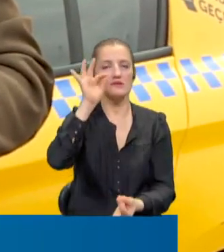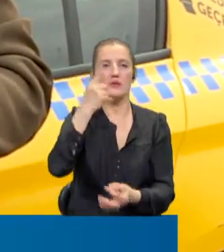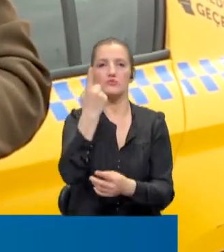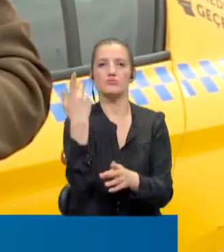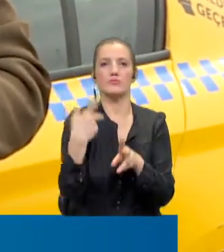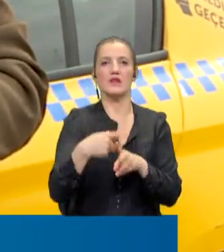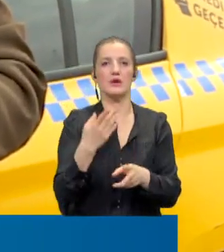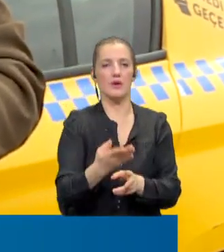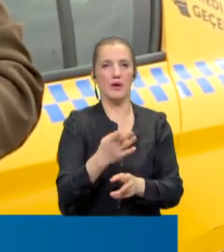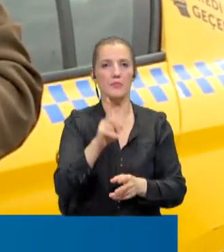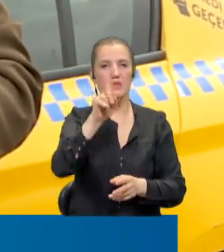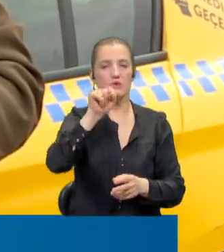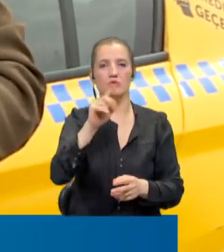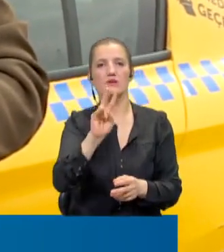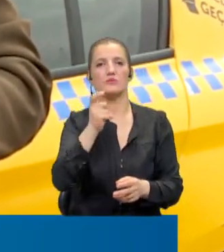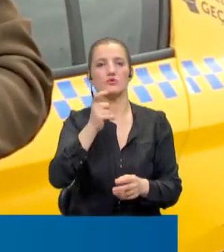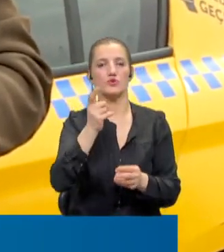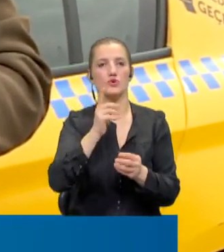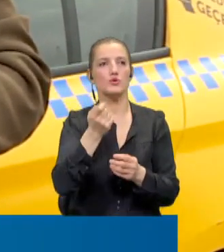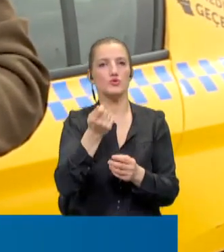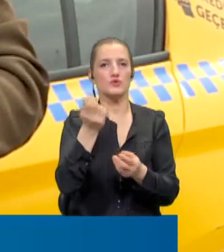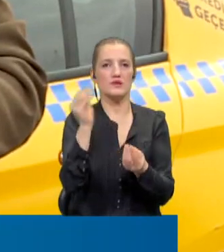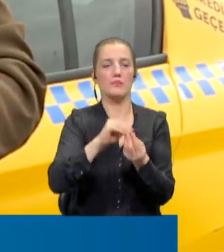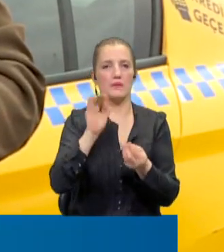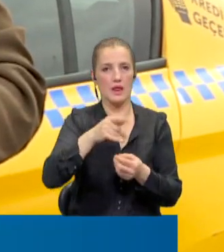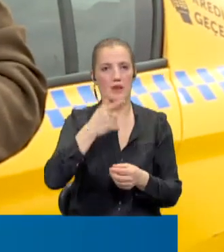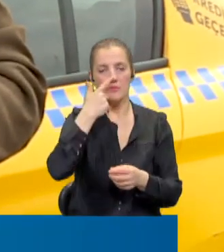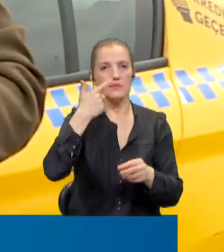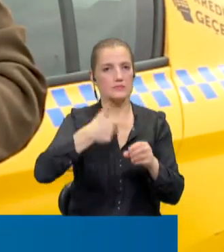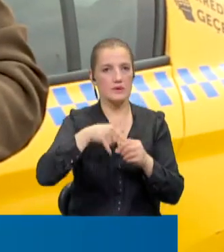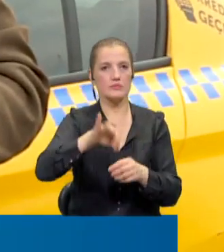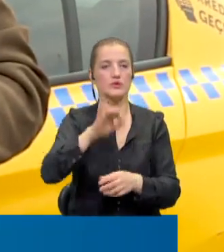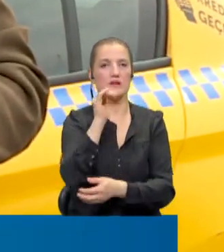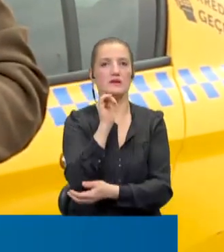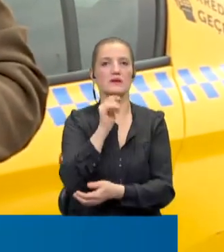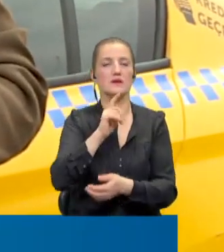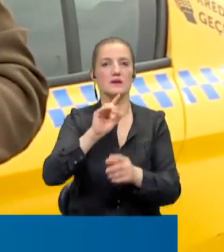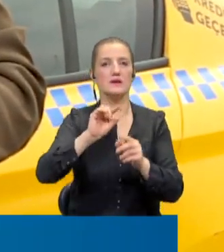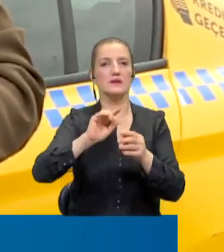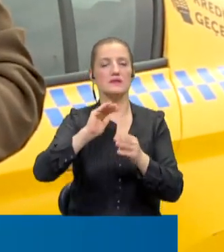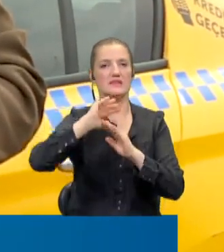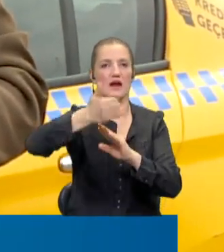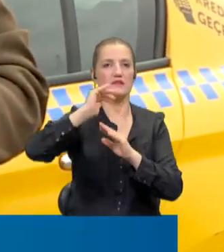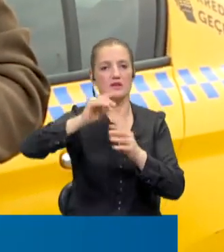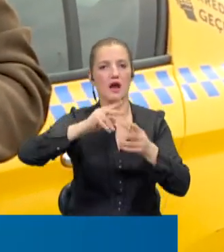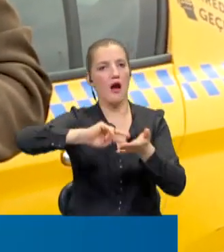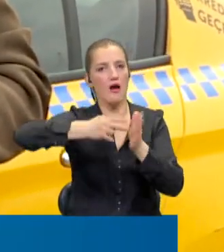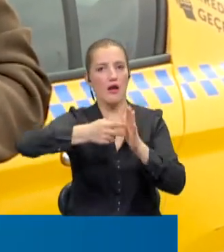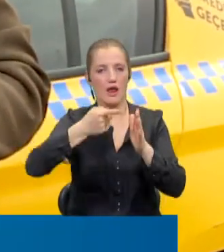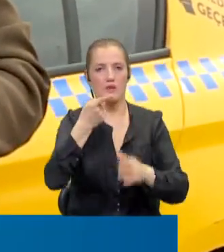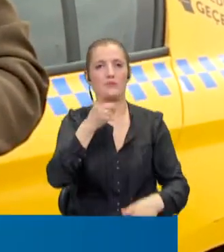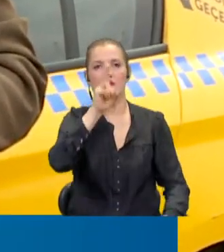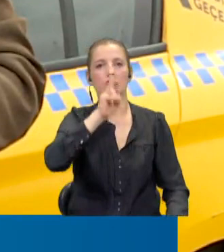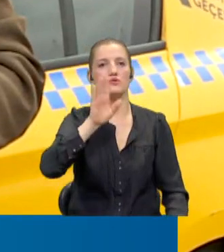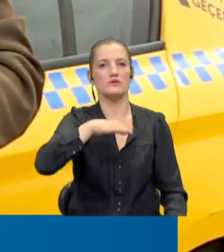29 kuruş zam geldi Yeni güne motorinde bugün taksimetre ayarları başladı 1200 lira